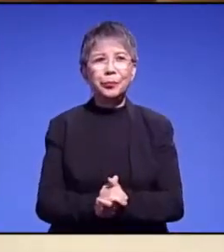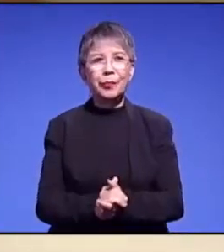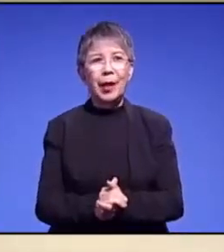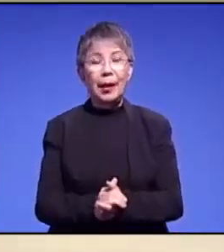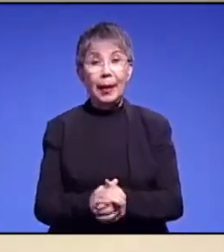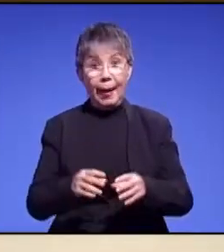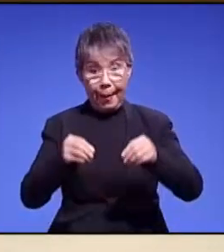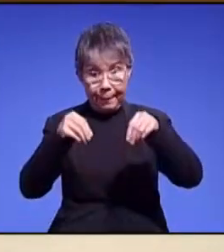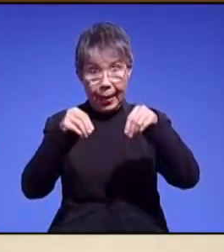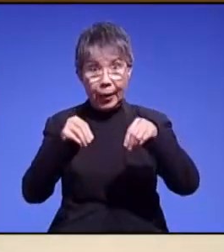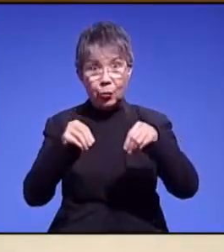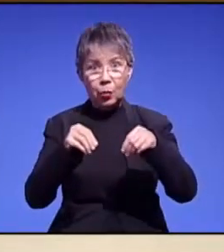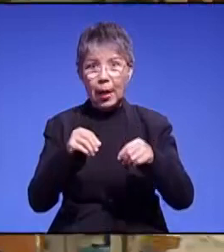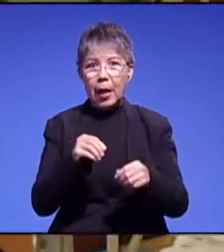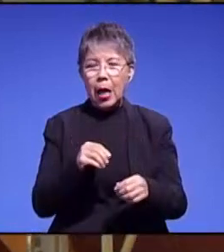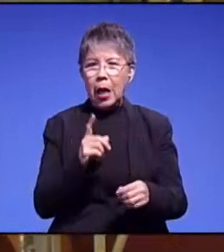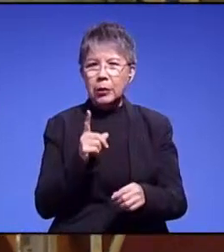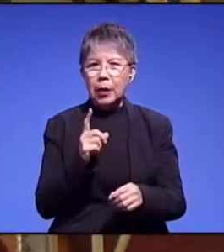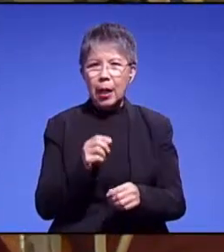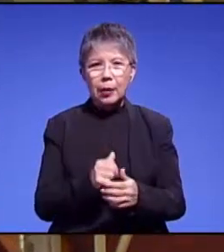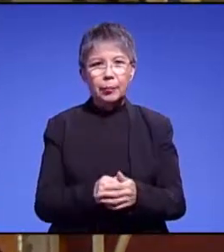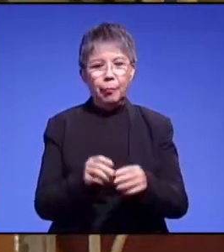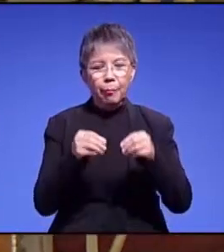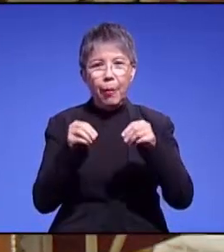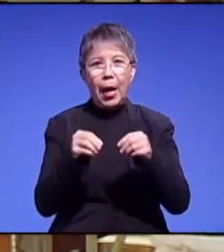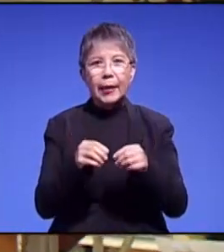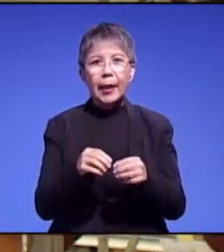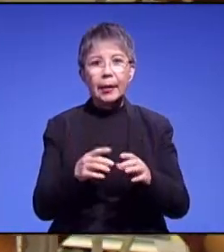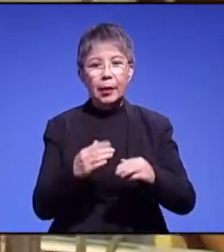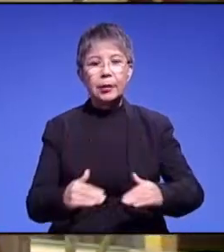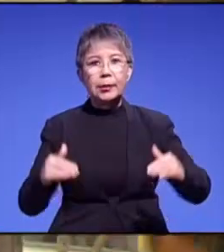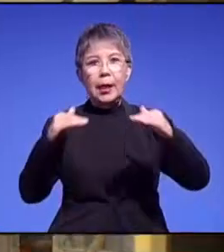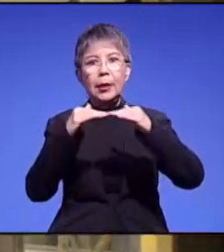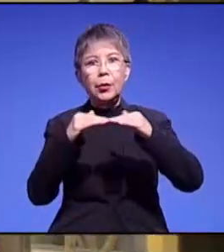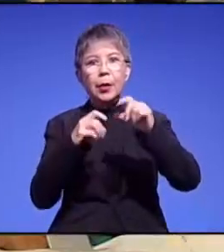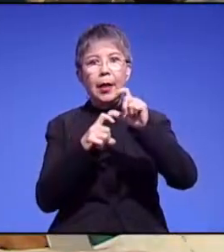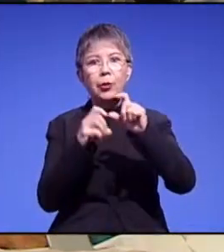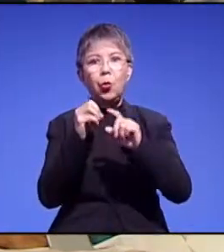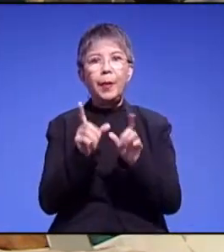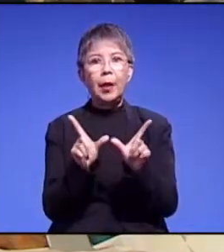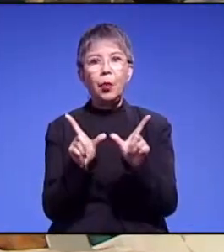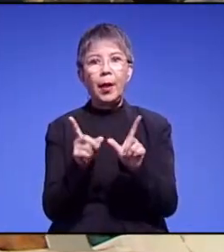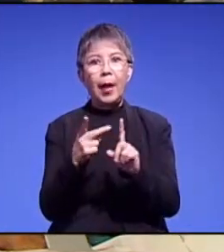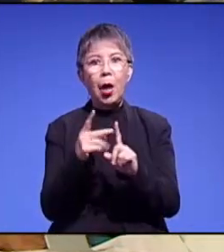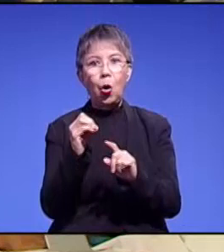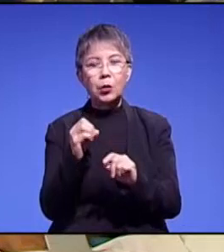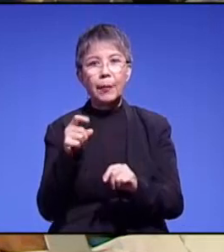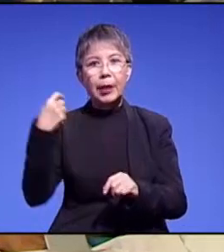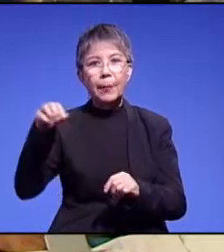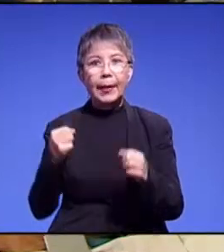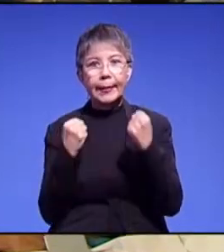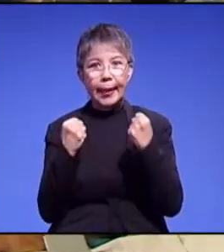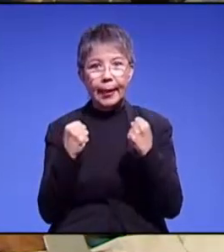Bahan yang digunakan tidak bisa sembarang kain, pemirsa. Hanya bahan yang memenuhi standar Kemenkes dan WHO yang bisa dipakai. Salah